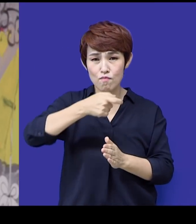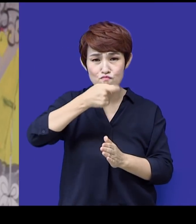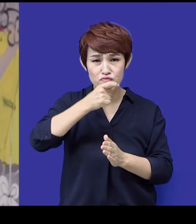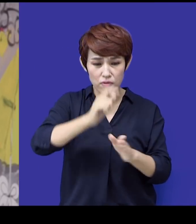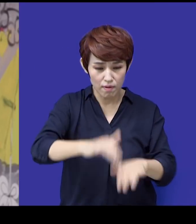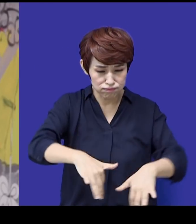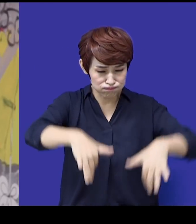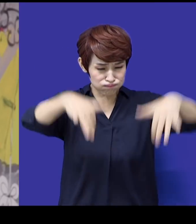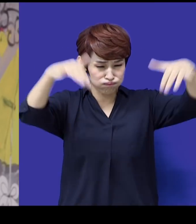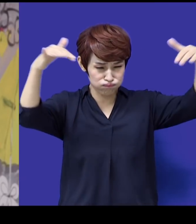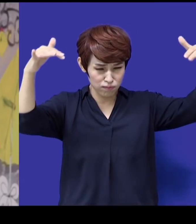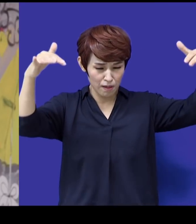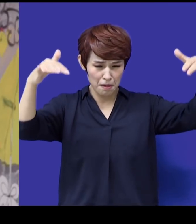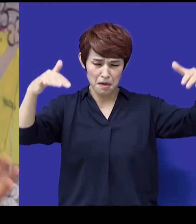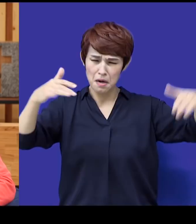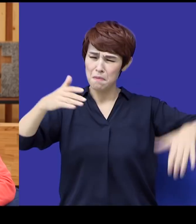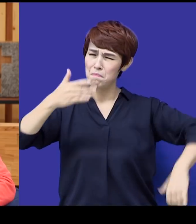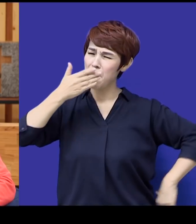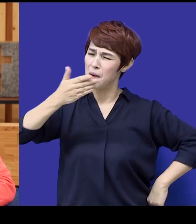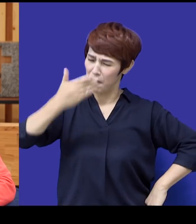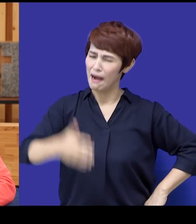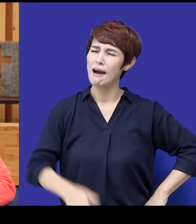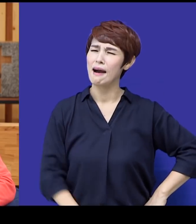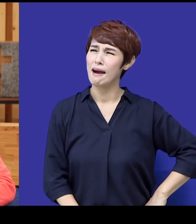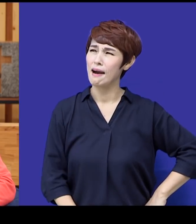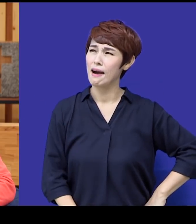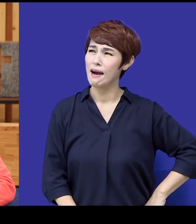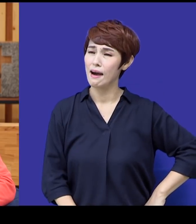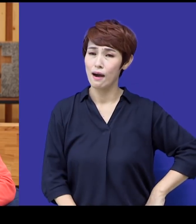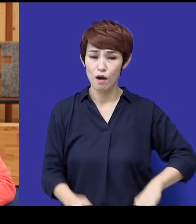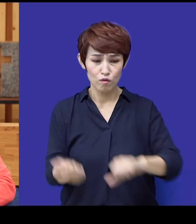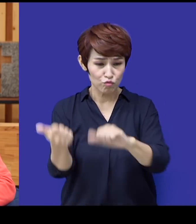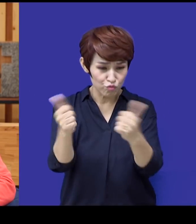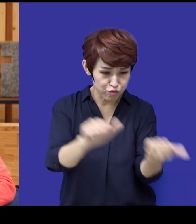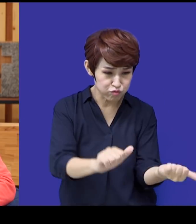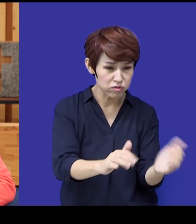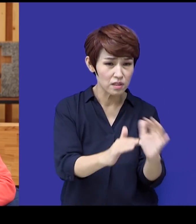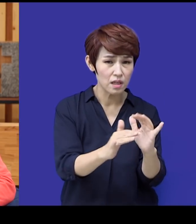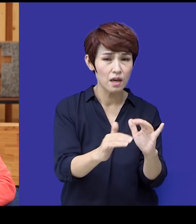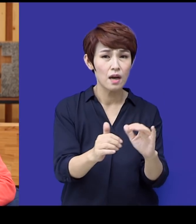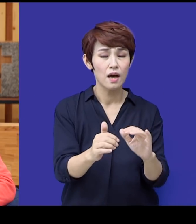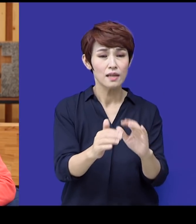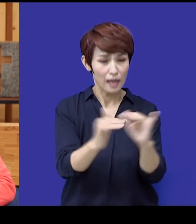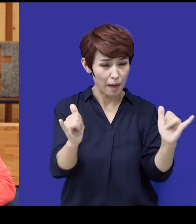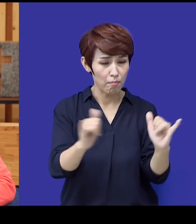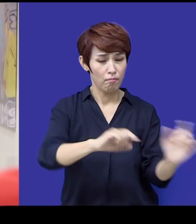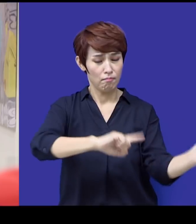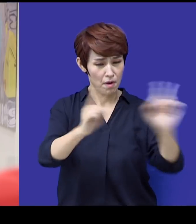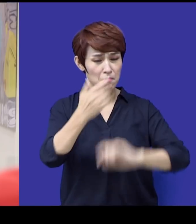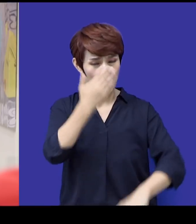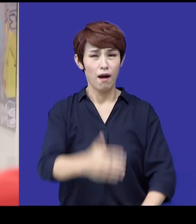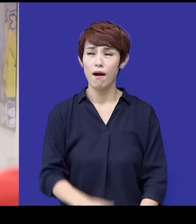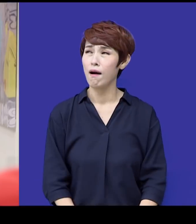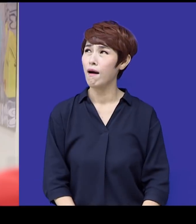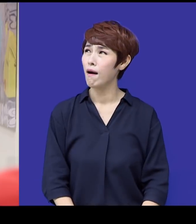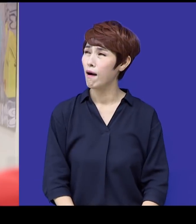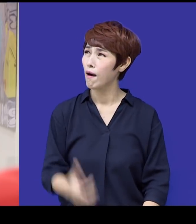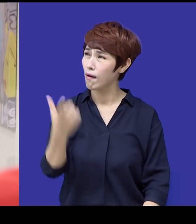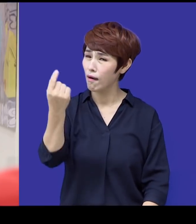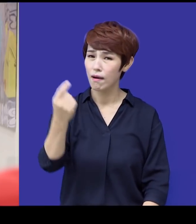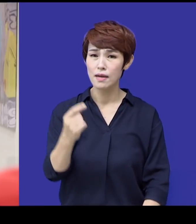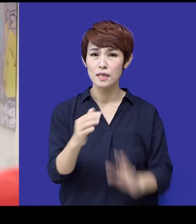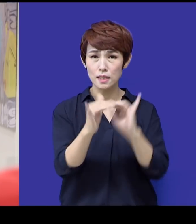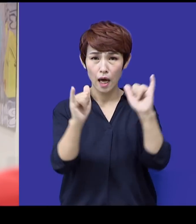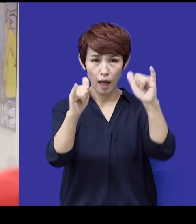거 못 저기 가르치겠냐. 가르치고 뿐이 아니죠. 죽은 사람 우주 만물을 만들고 사람도 만드는데 죽은 사람